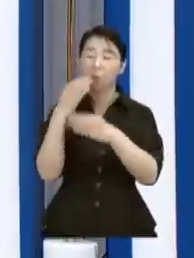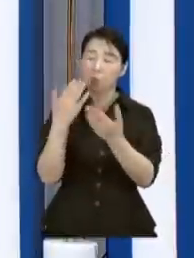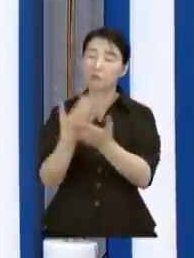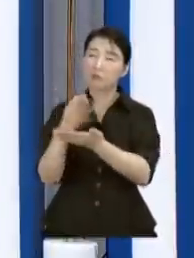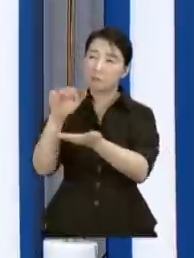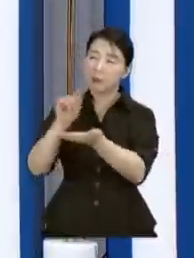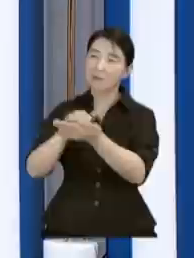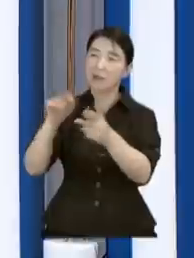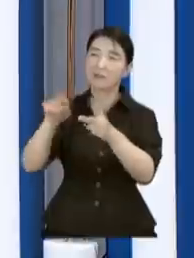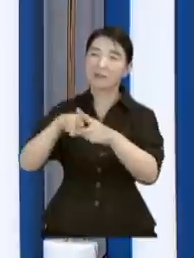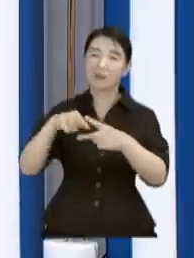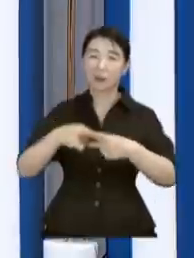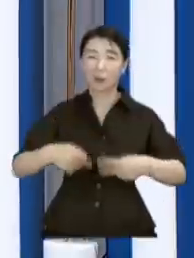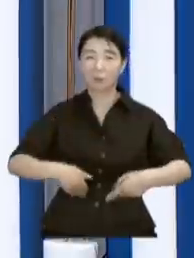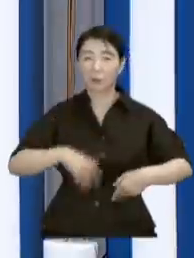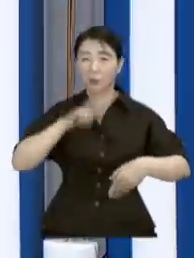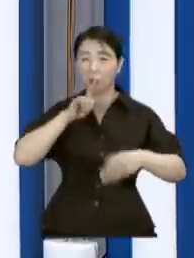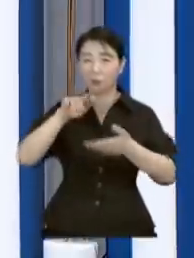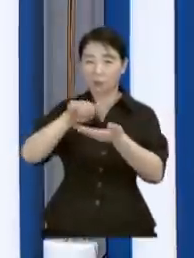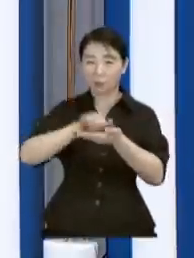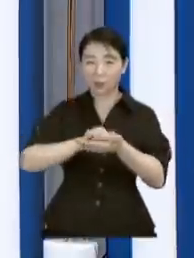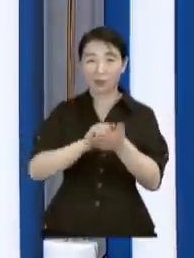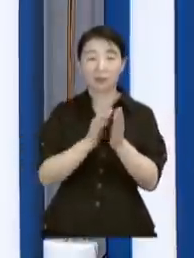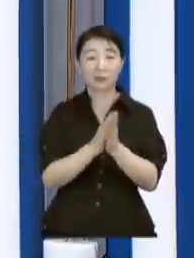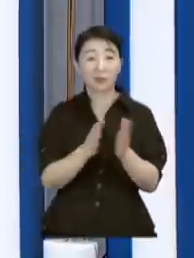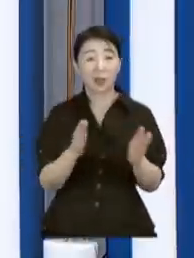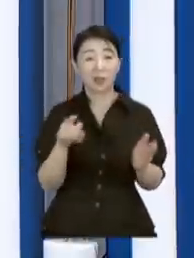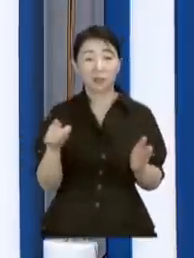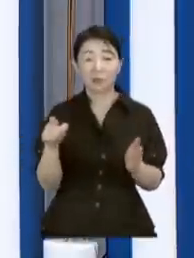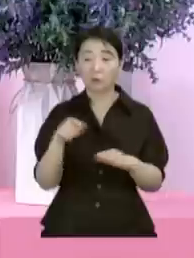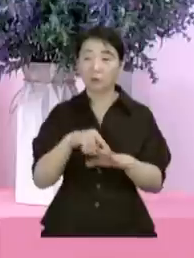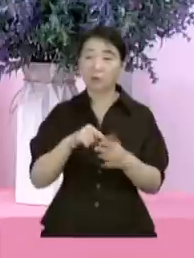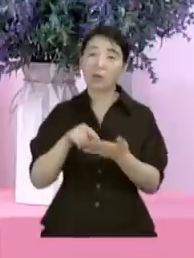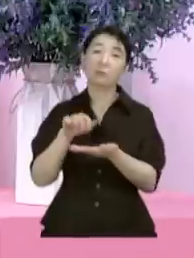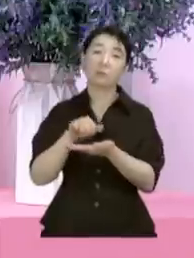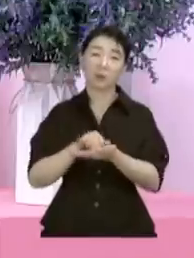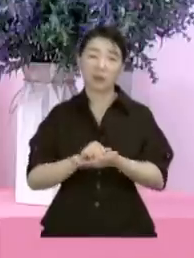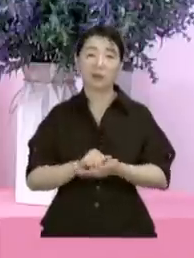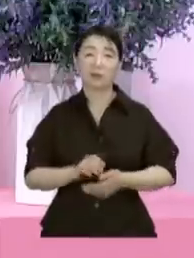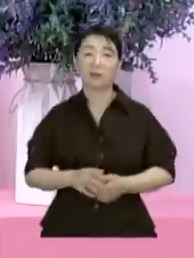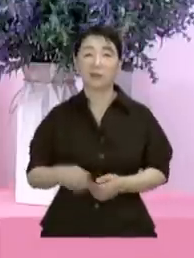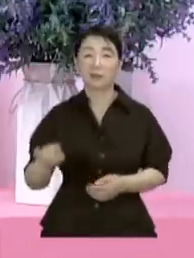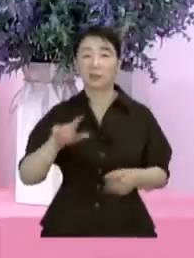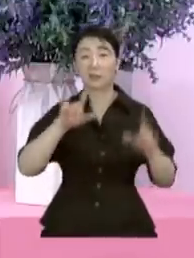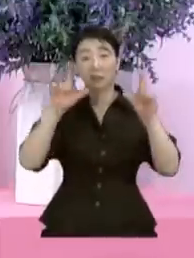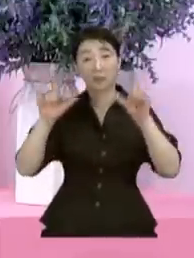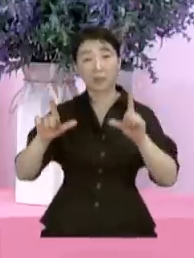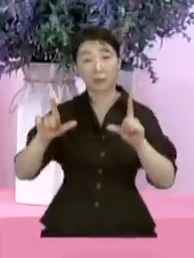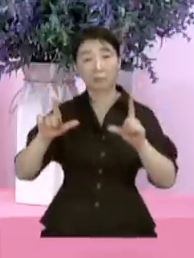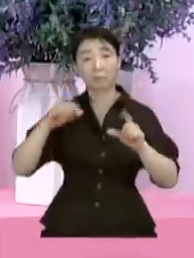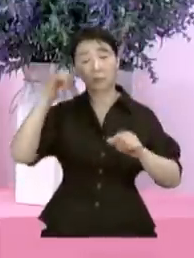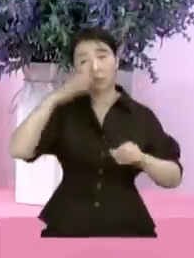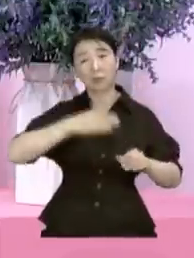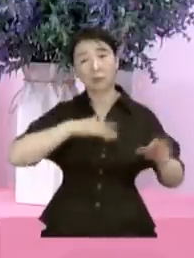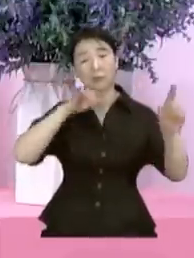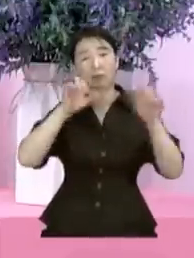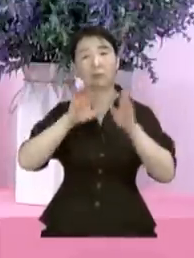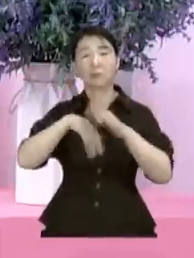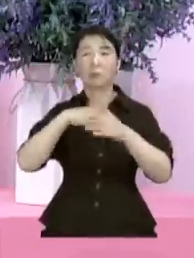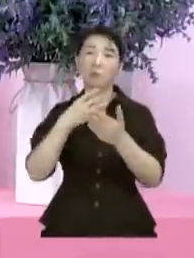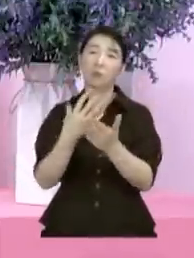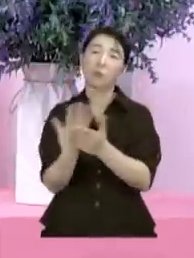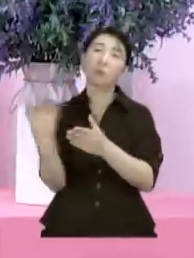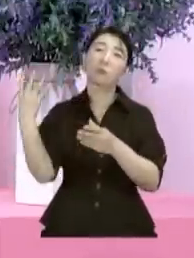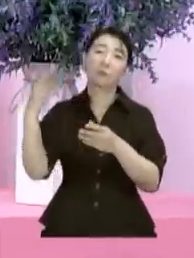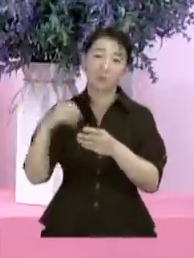받아들이는 마음. 탈북민의 그 언어도 받아들이게 되고요. 예. 그분들의 마음도 받아들이게 되고 그들의 삶이 다 그냥 저 삶 속에